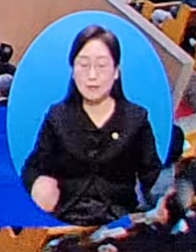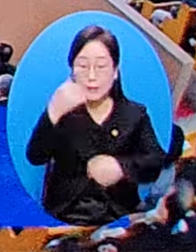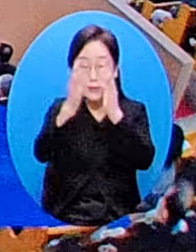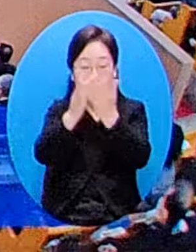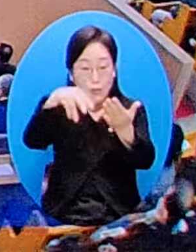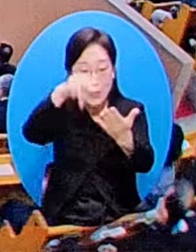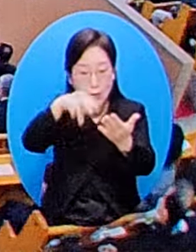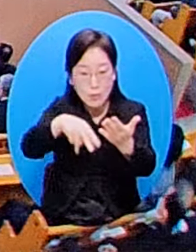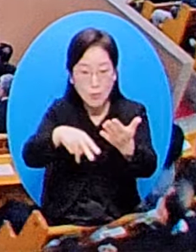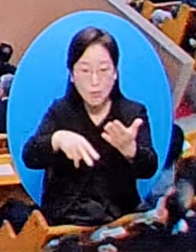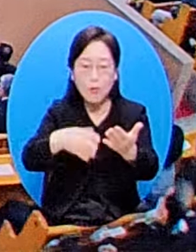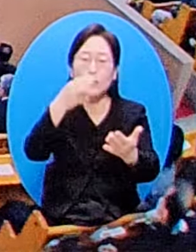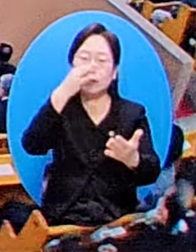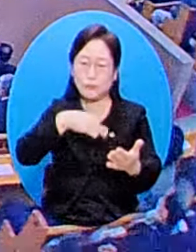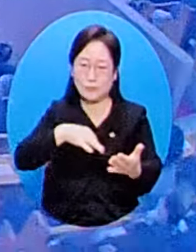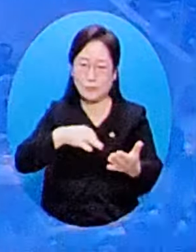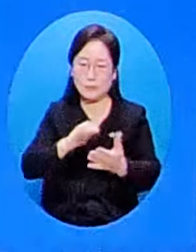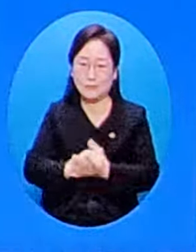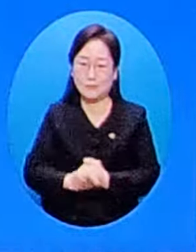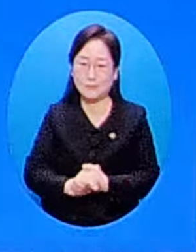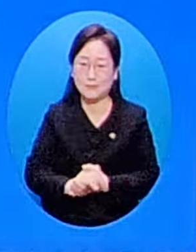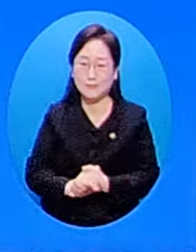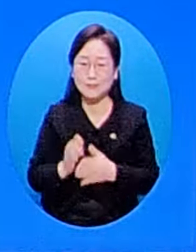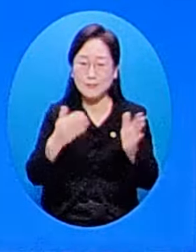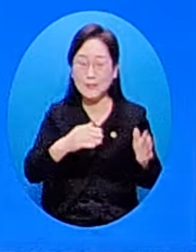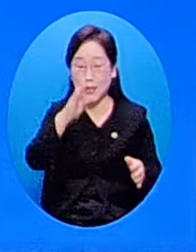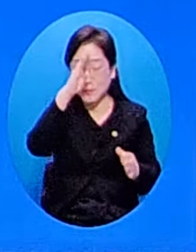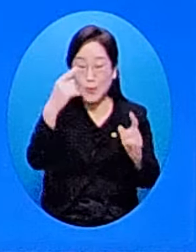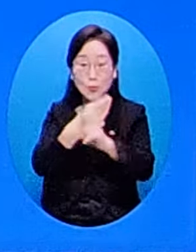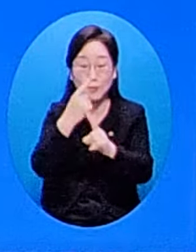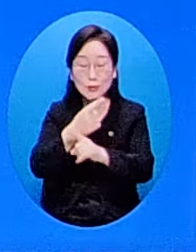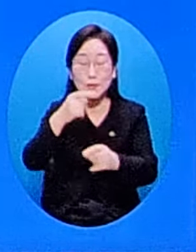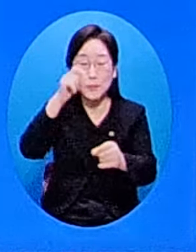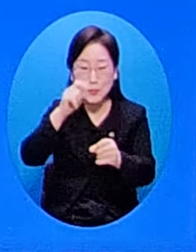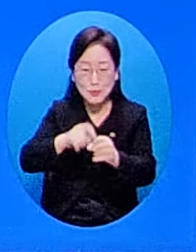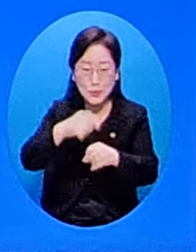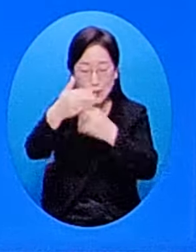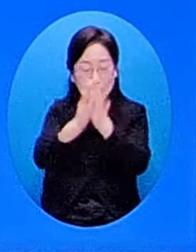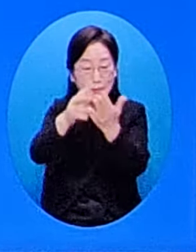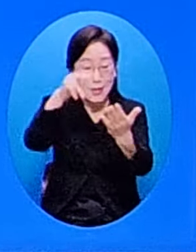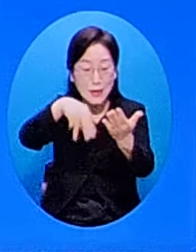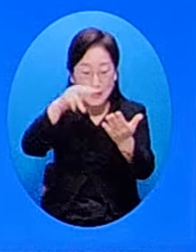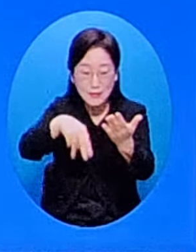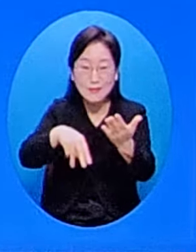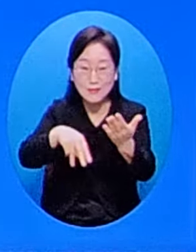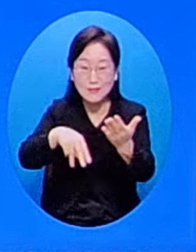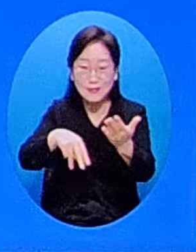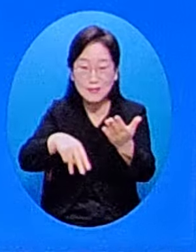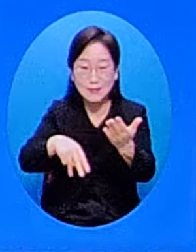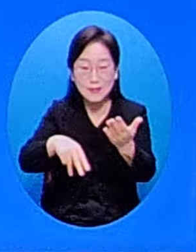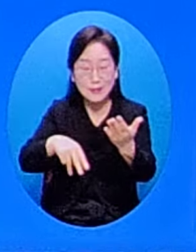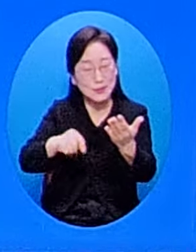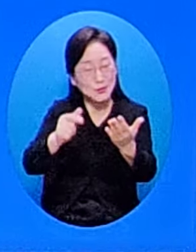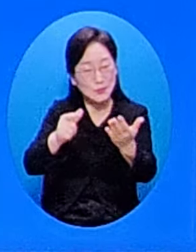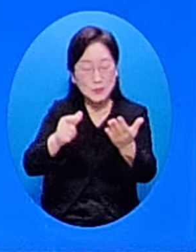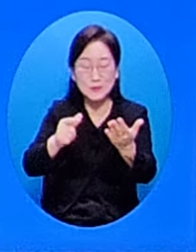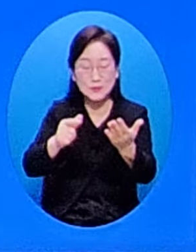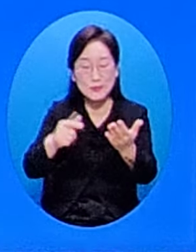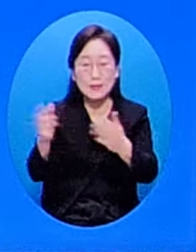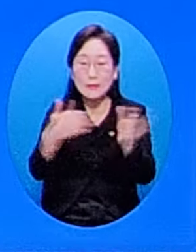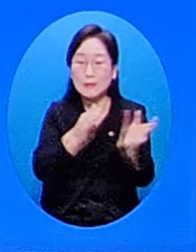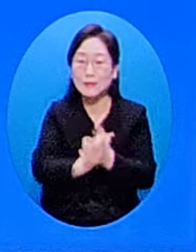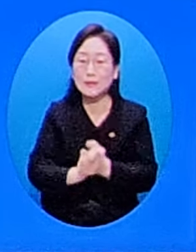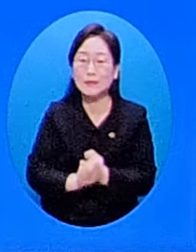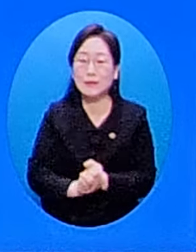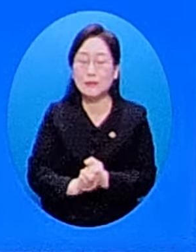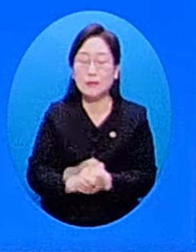읽으면 도움되는 것이 많은데 물론 병고치려고 성경을 본다고 하는 것은 조금 순서가 바뀐 것 같지만 어쨌든 우리가 성경을 읽으면